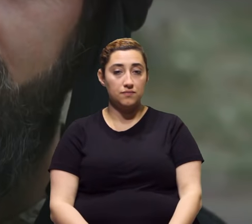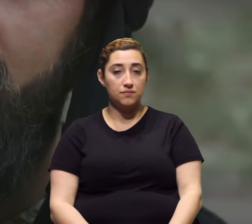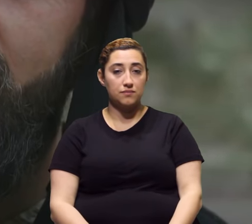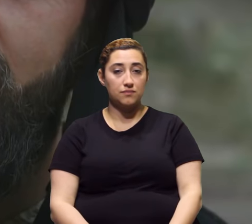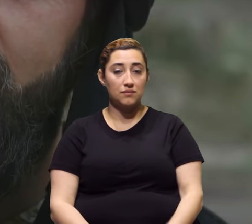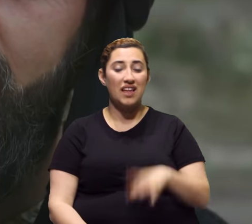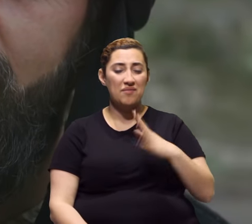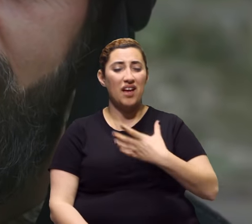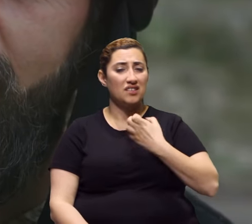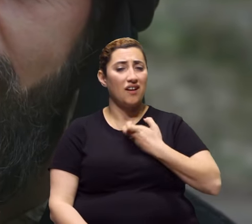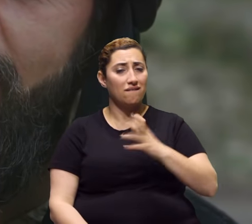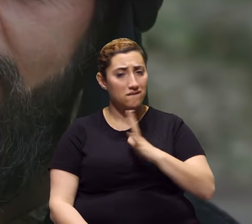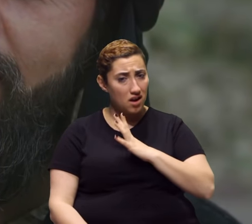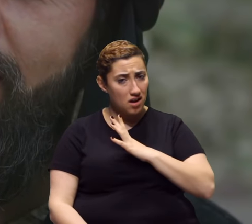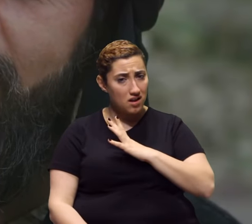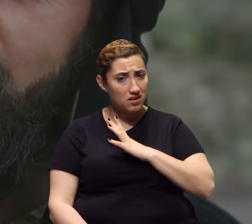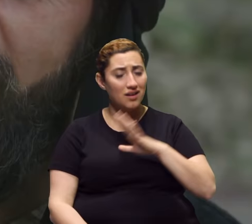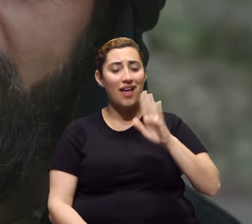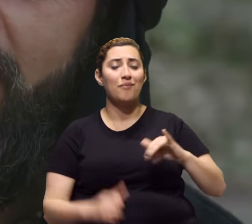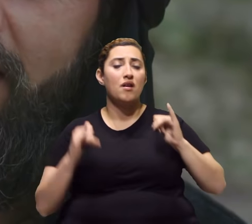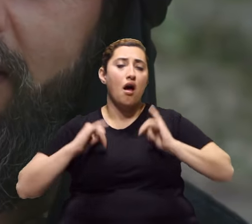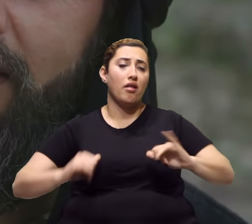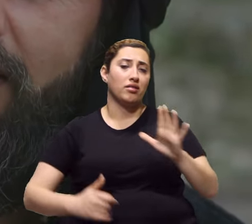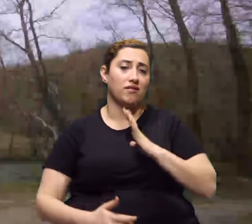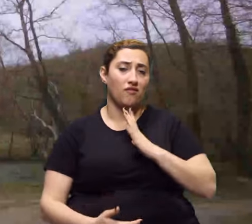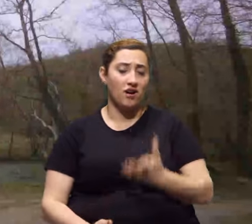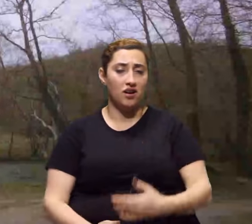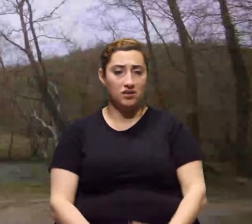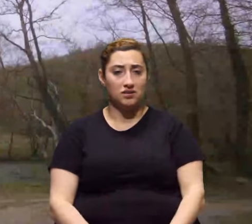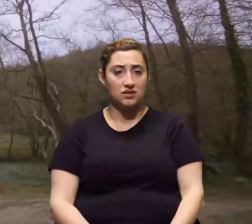Hem cefadır hem sefa.